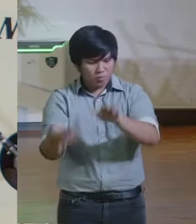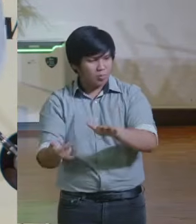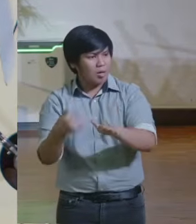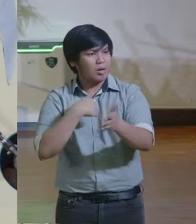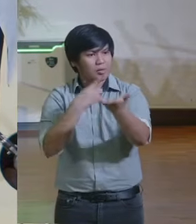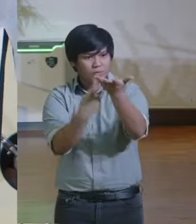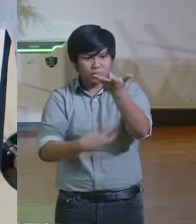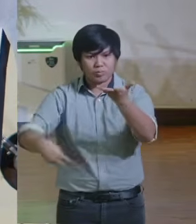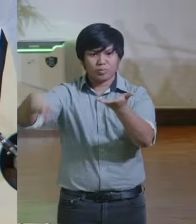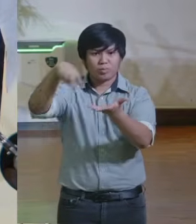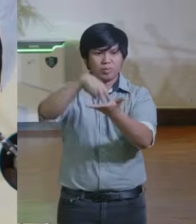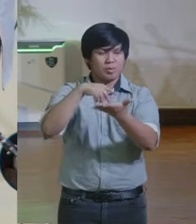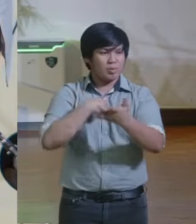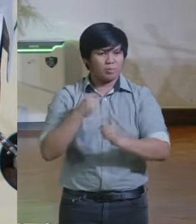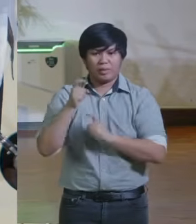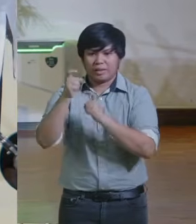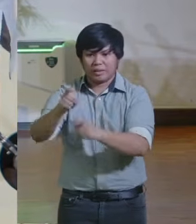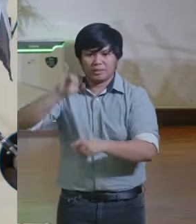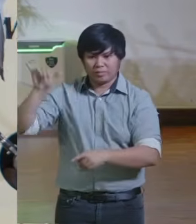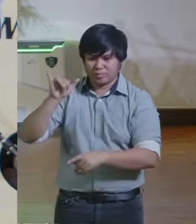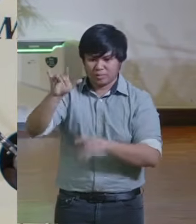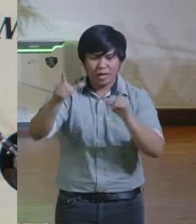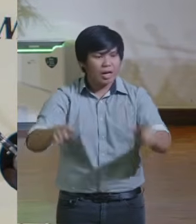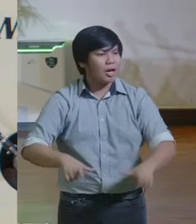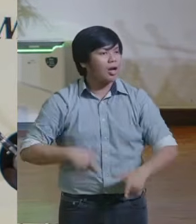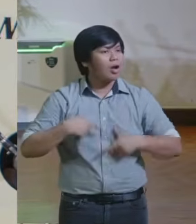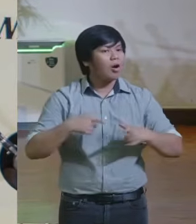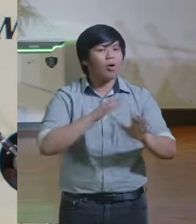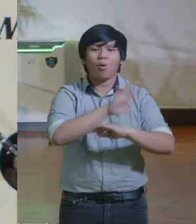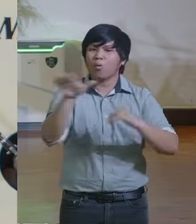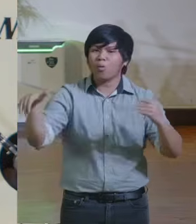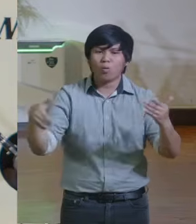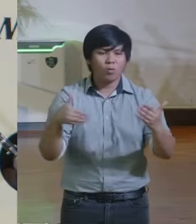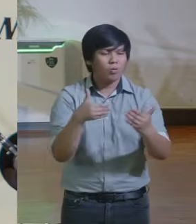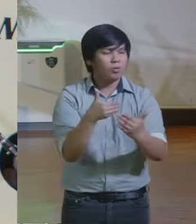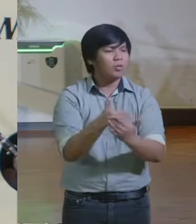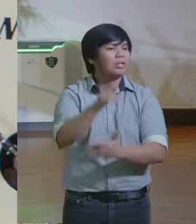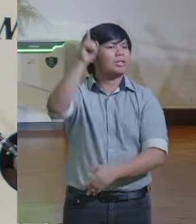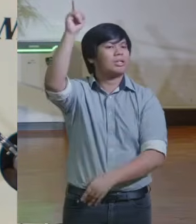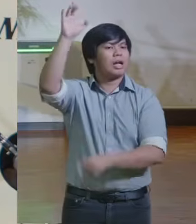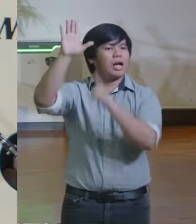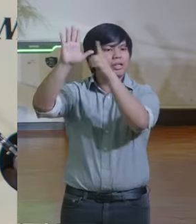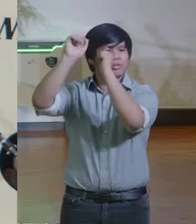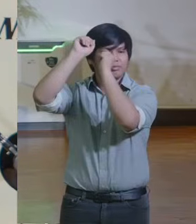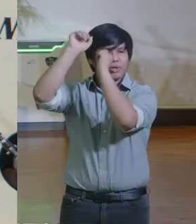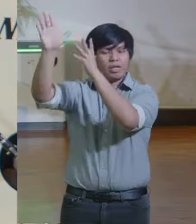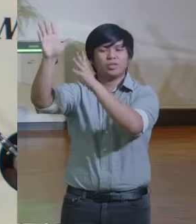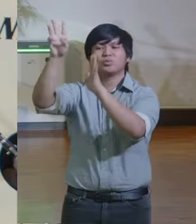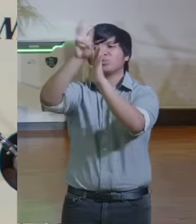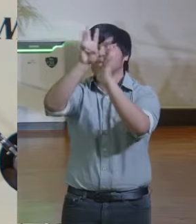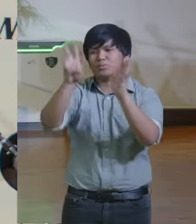na ginagawad sa atin, ay lahat according to the will of our God and Father.